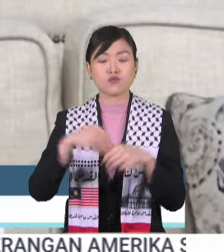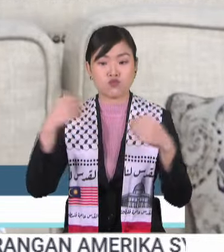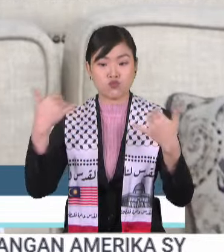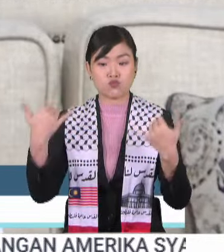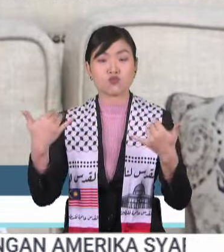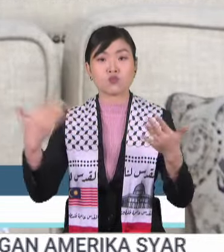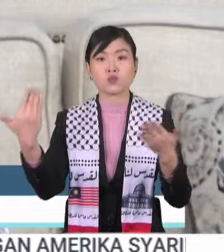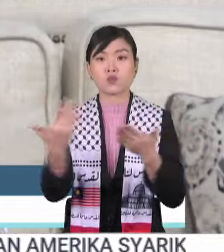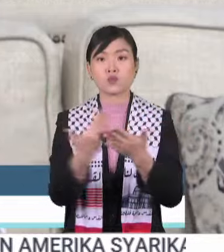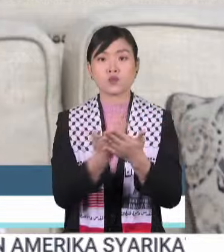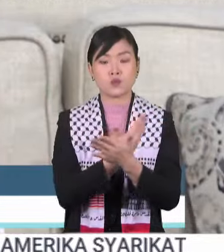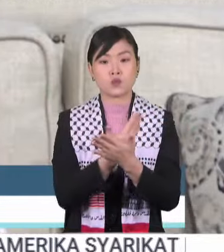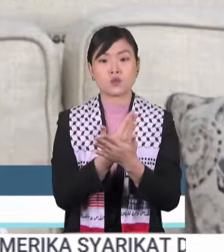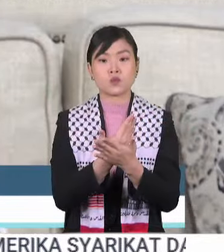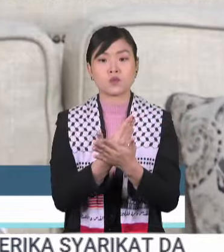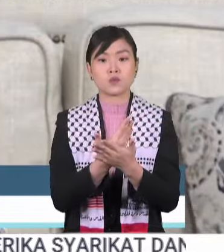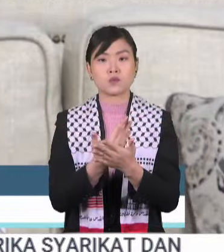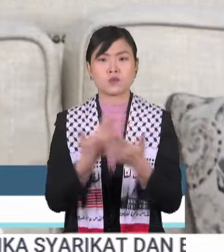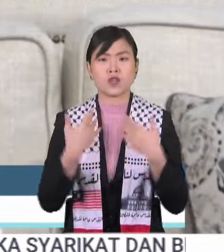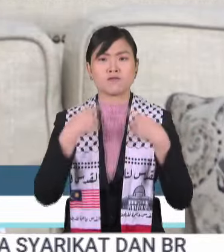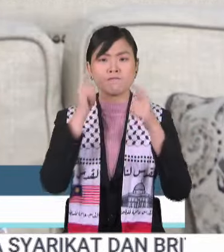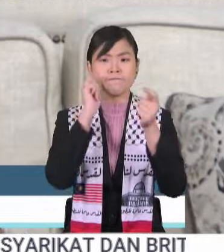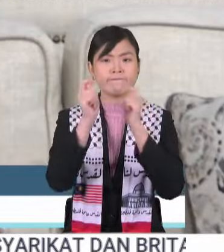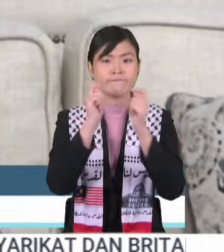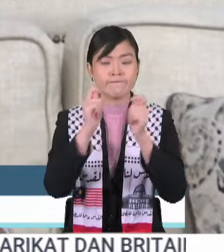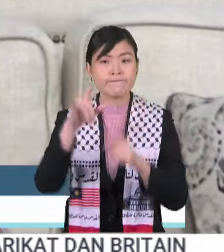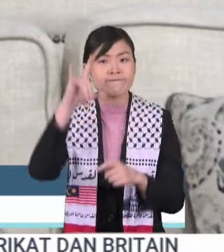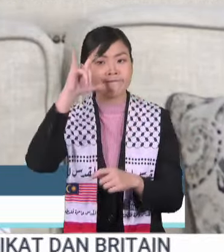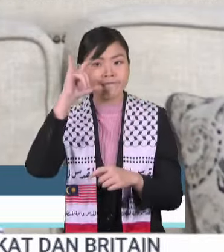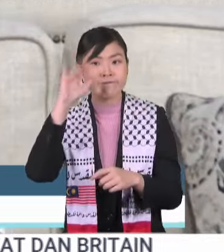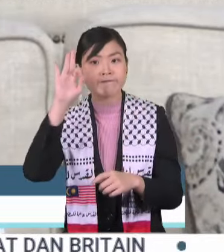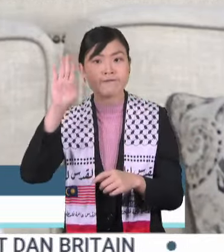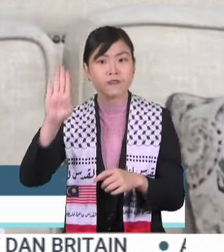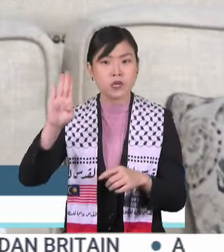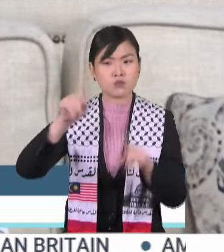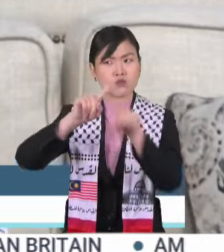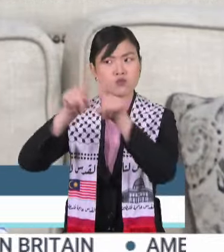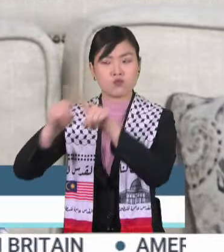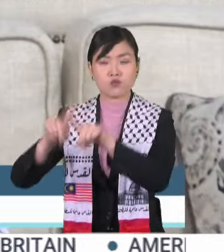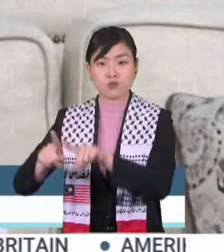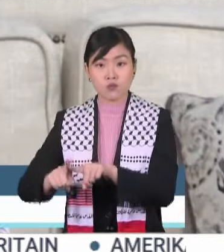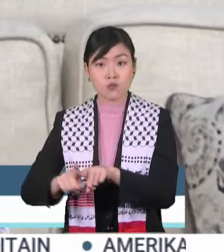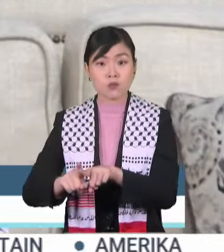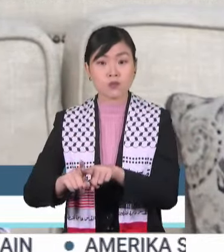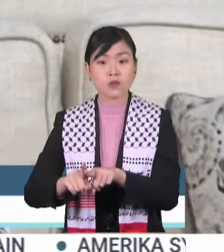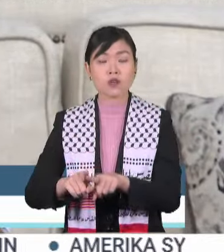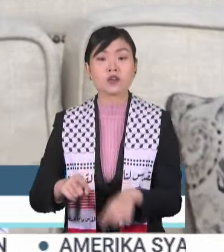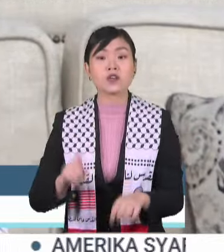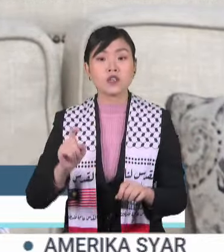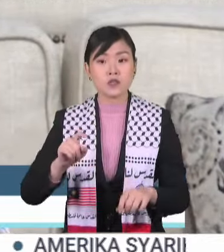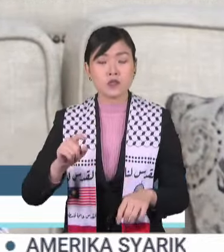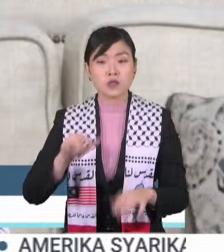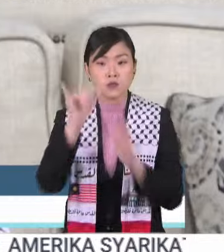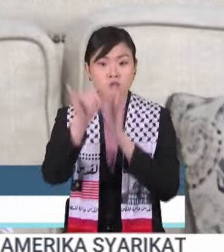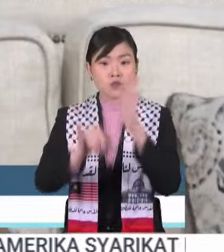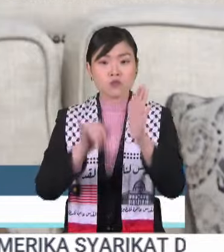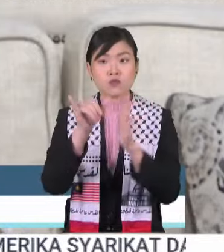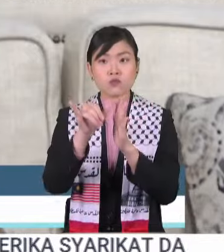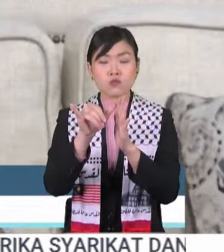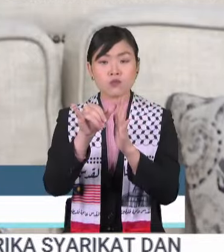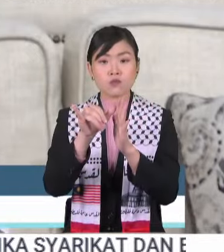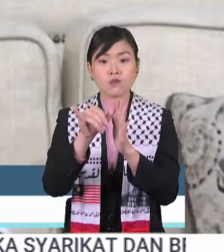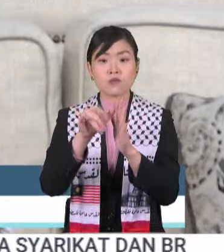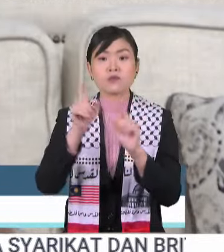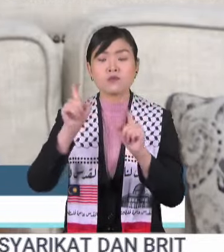kemudahan yang ada kita ada tiktok ada Insta ada Facebook dan sebagainya maka kemudahan dan sebagai YouTube dan sebagain kemudahan